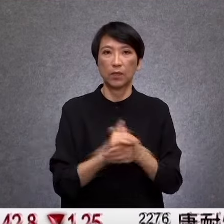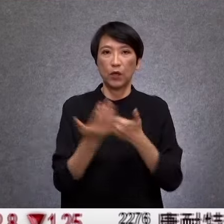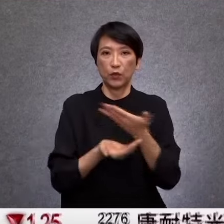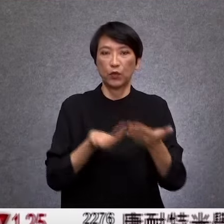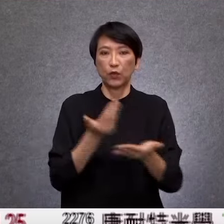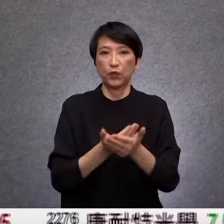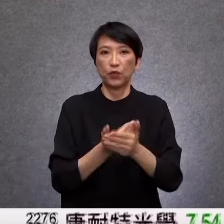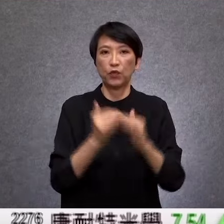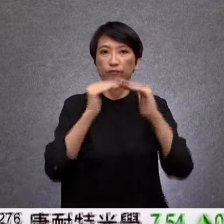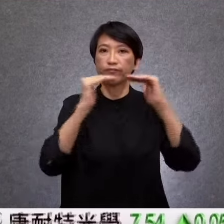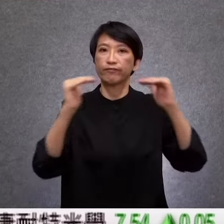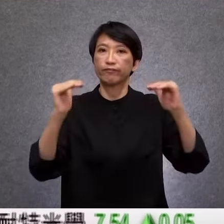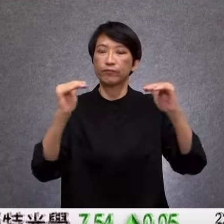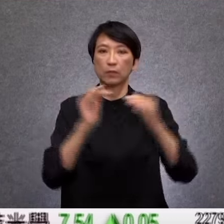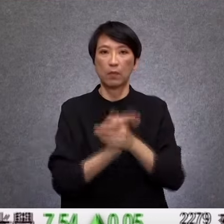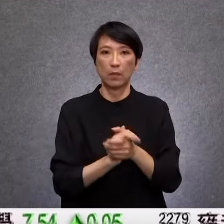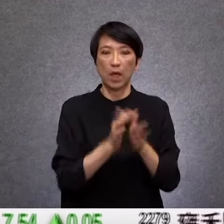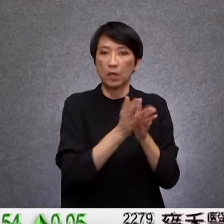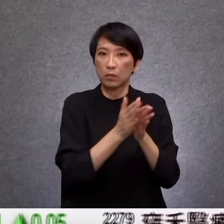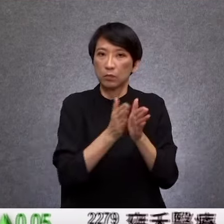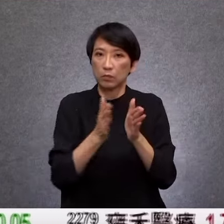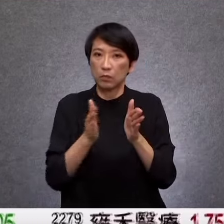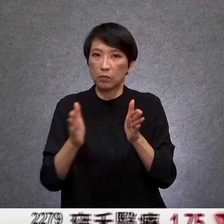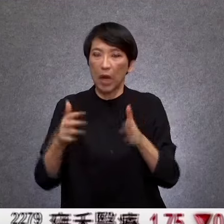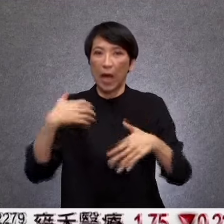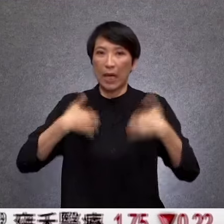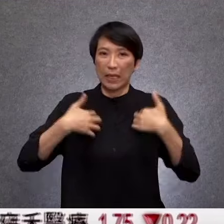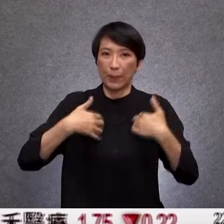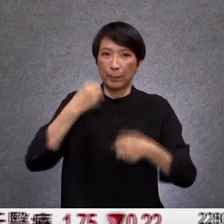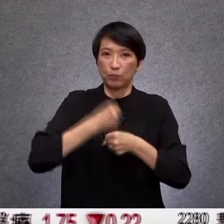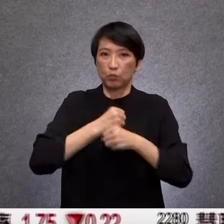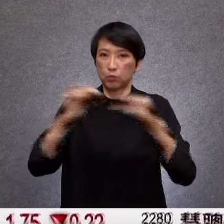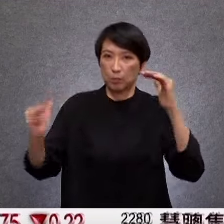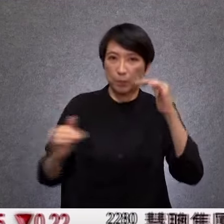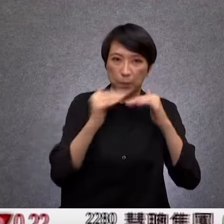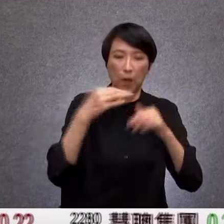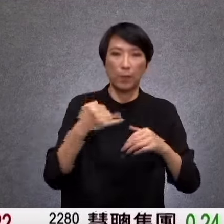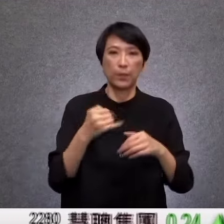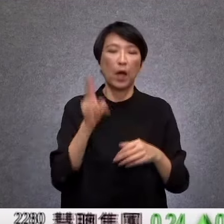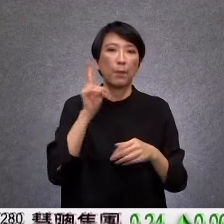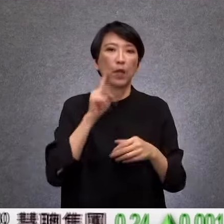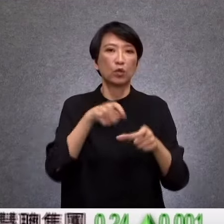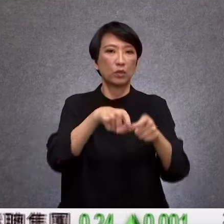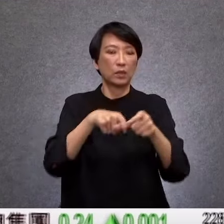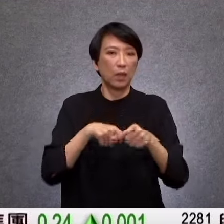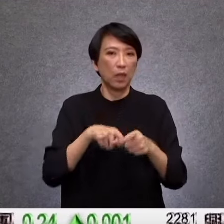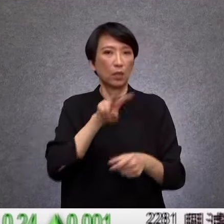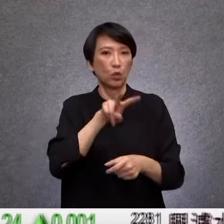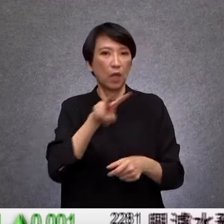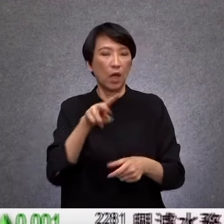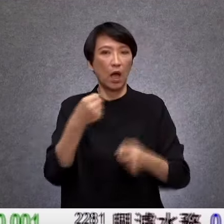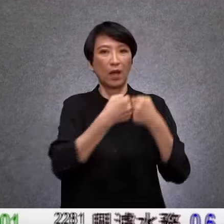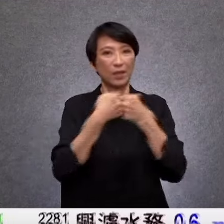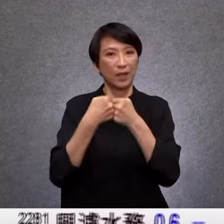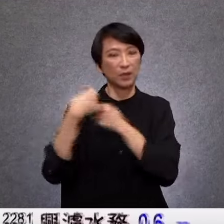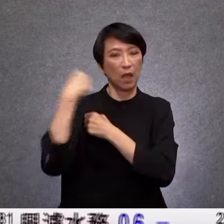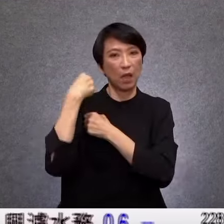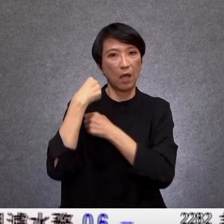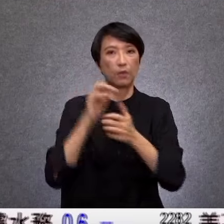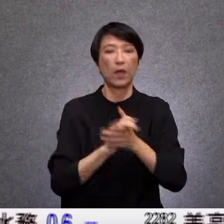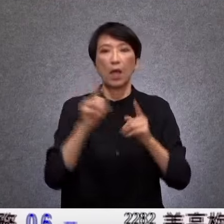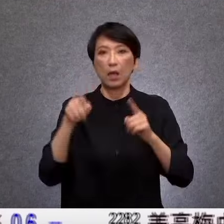同支出。要恢復平衡，呢個過程咧不能一蹴即就嘅。譬如要增加收入咧，我